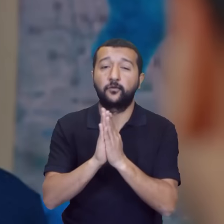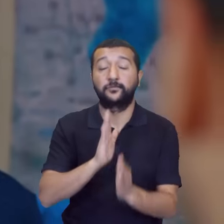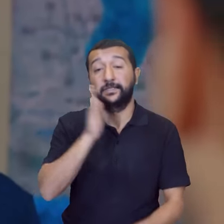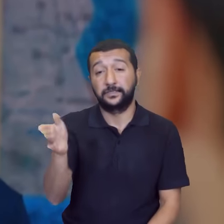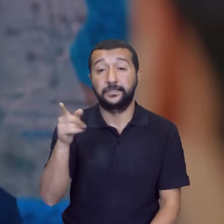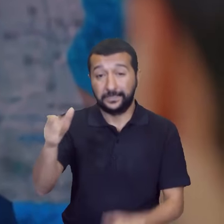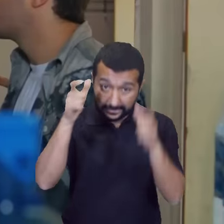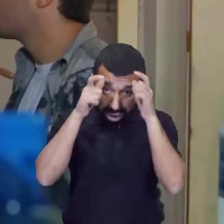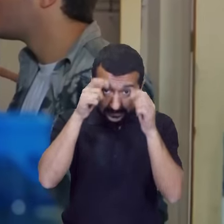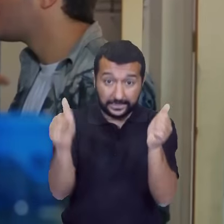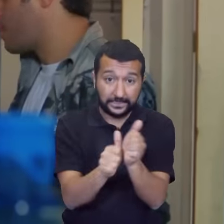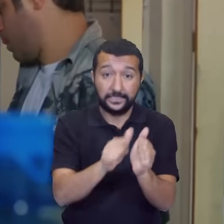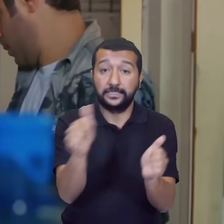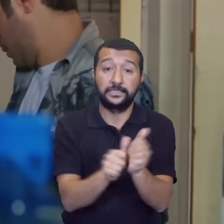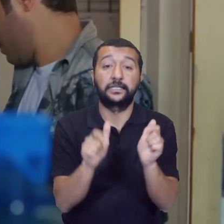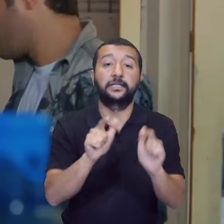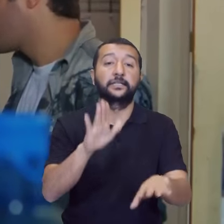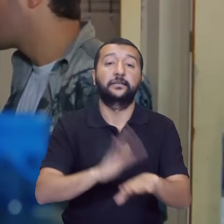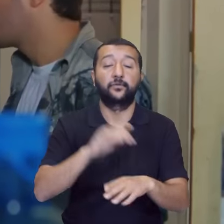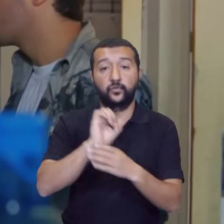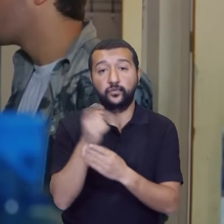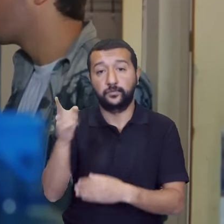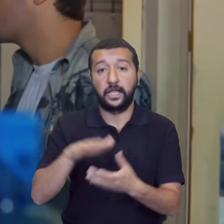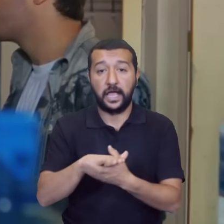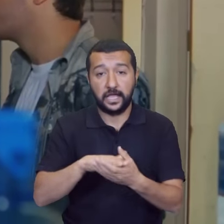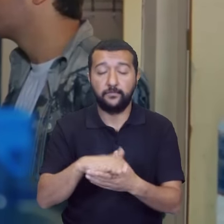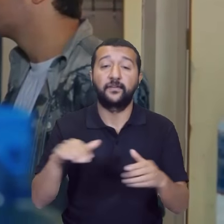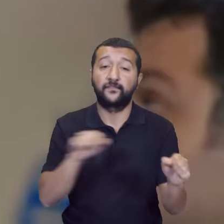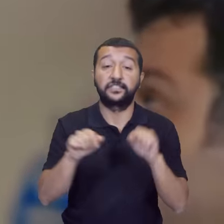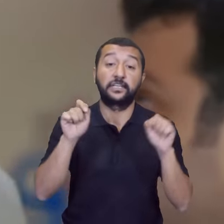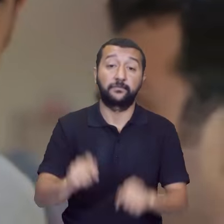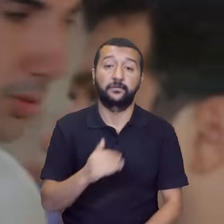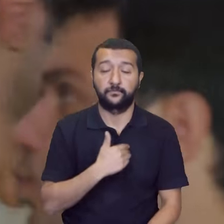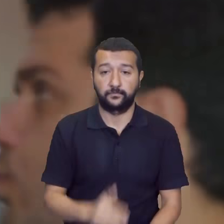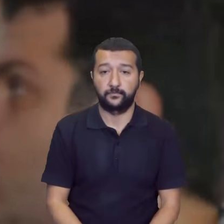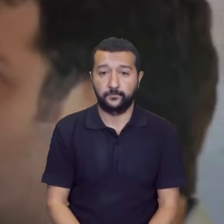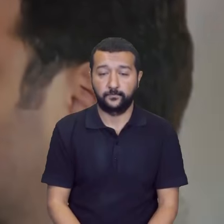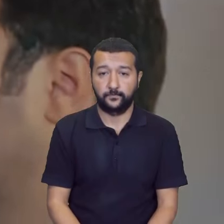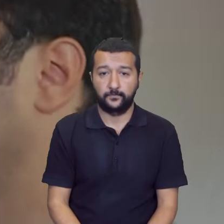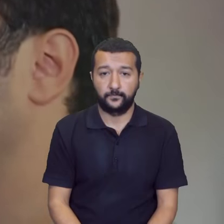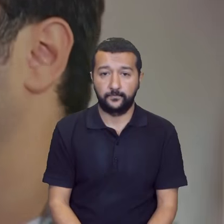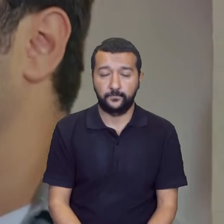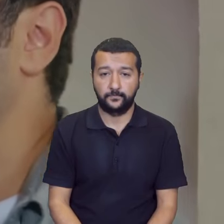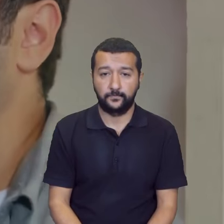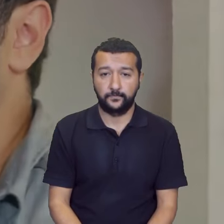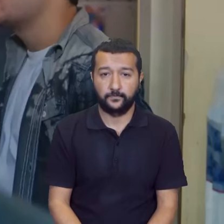kapanmaya. Şeytanın çırağına çıraklık edeceğime, ustamın ayakkabısına fırçalık ederim.